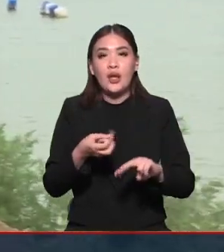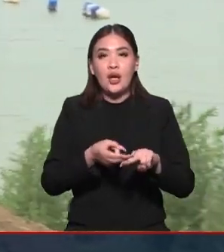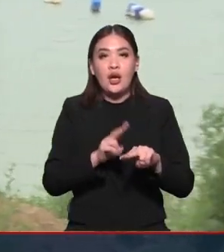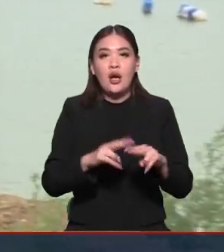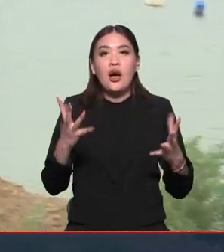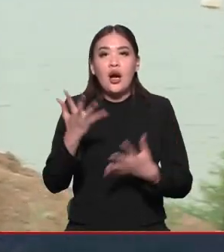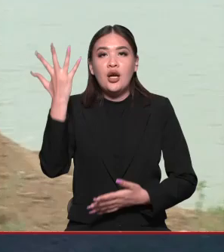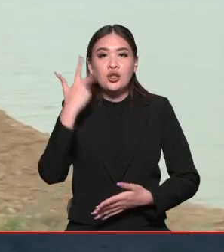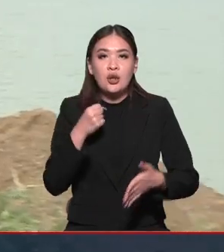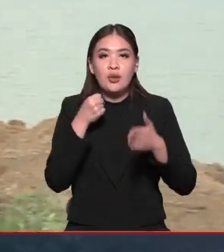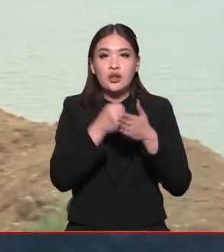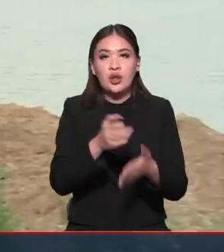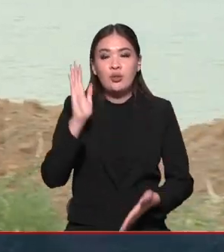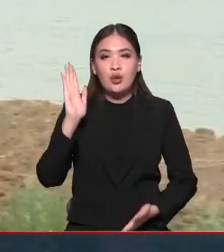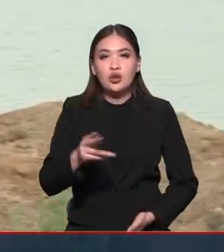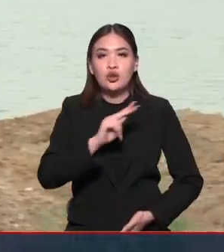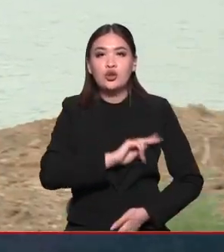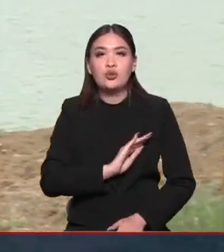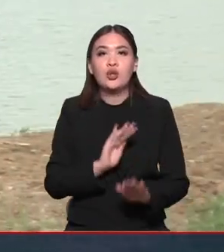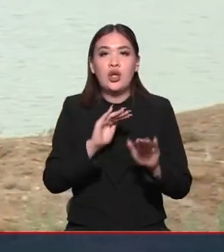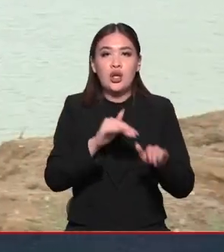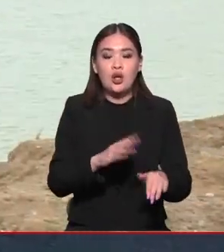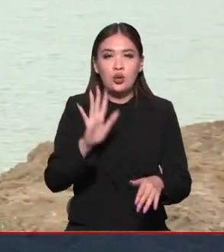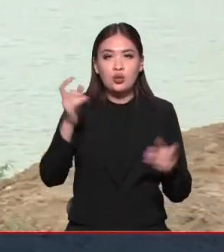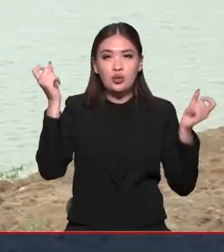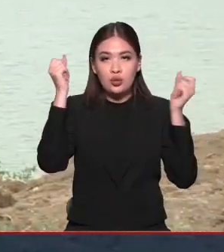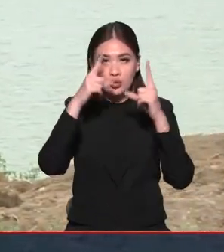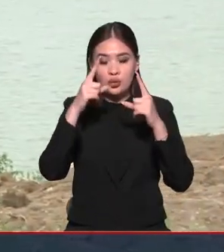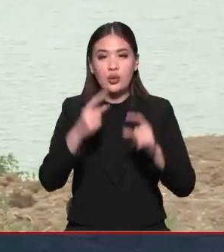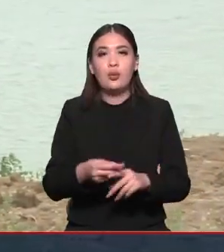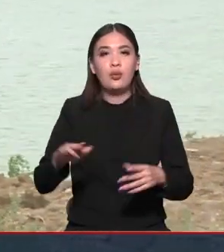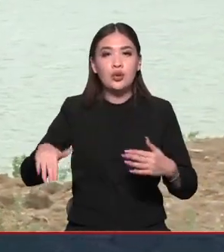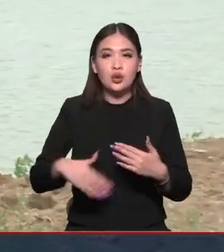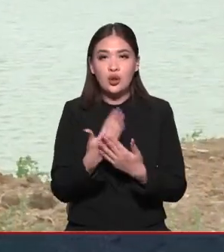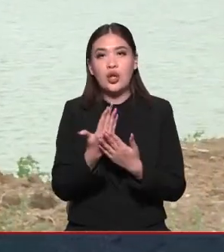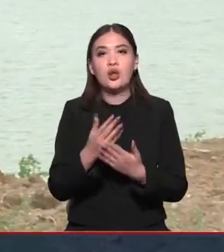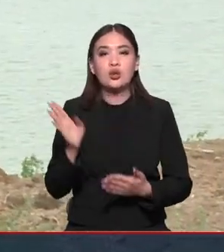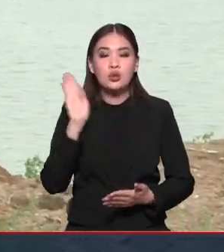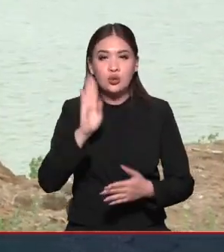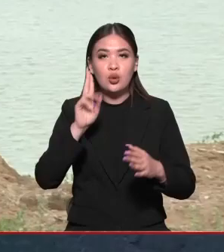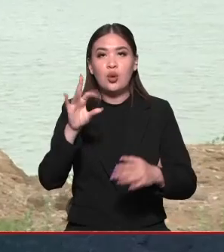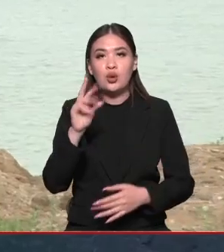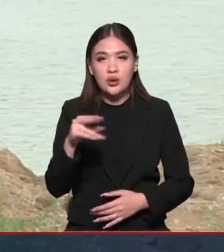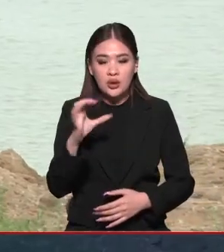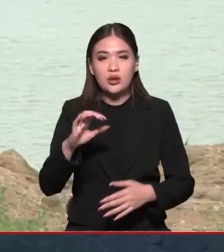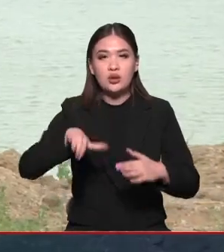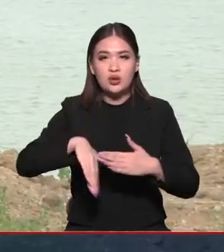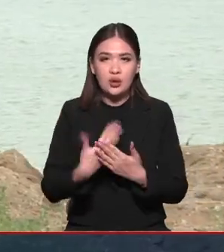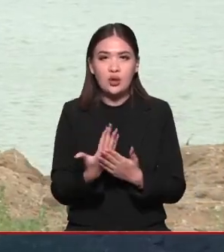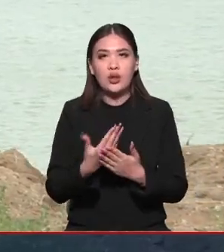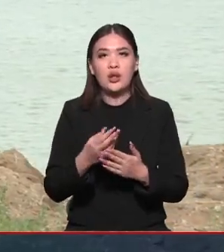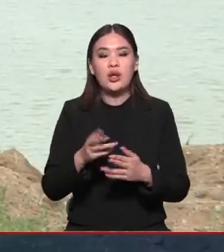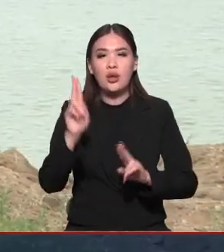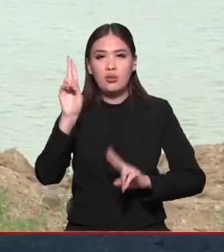шамаға дейін жететіні қызметіне кіріскенде белгілі болмақ. Бірақ жаңа су кодексінде нақты ережелер бекітіліп,